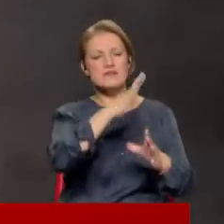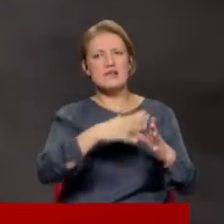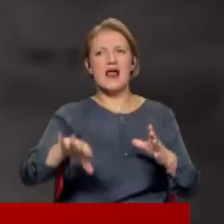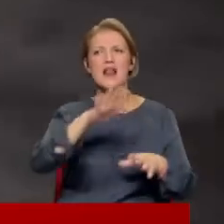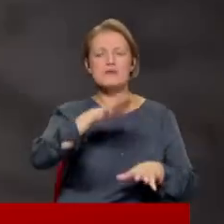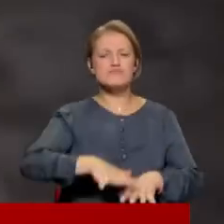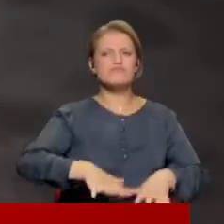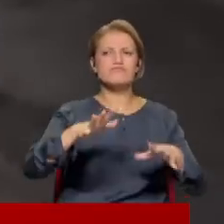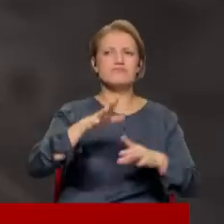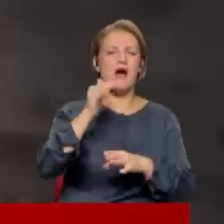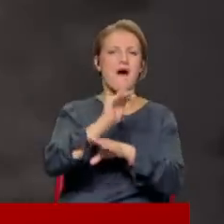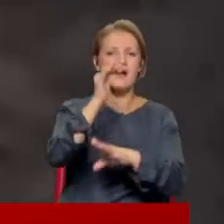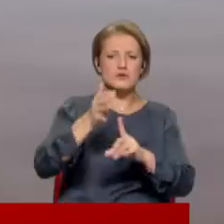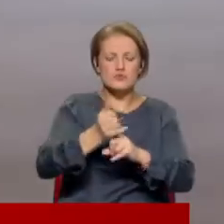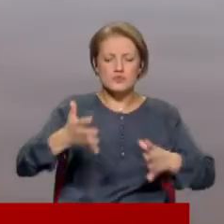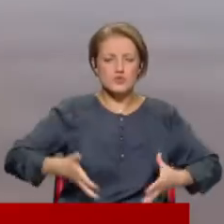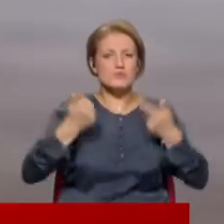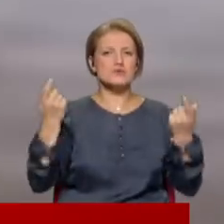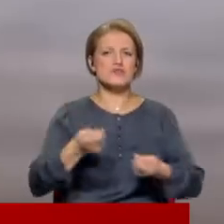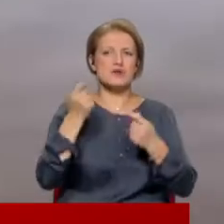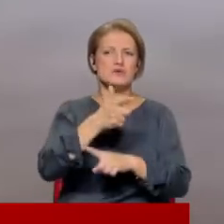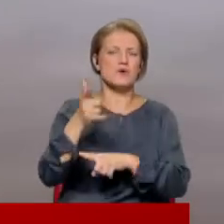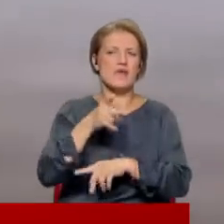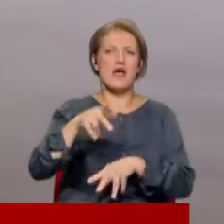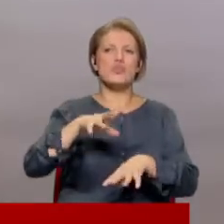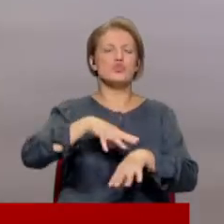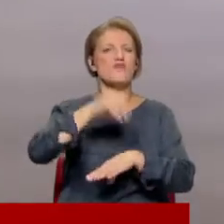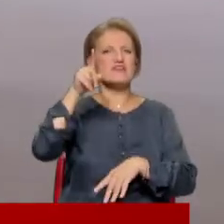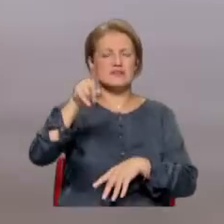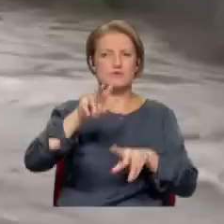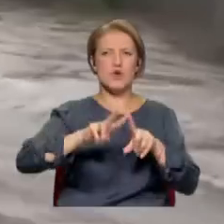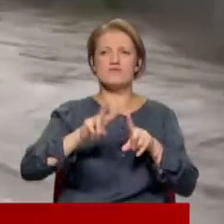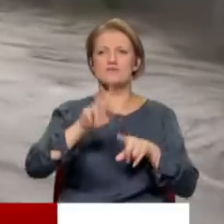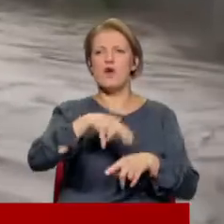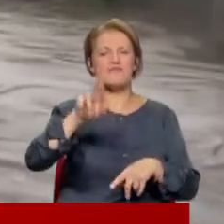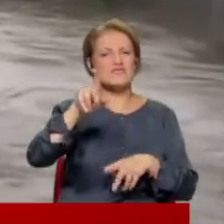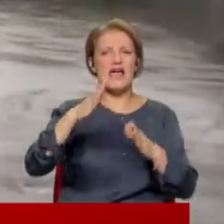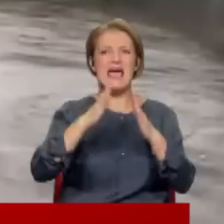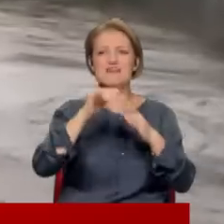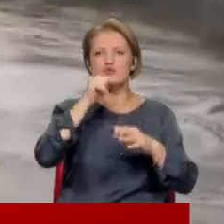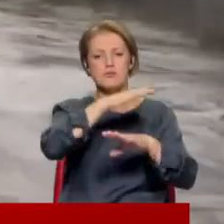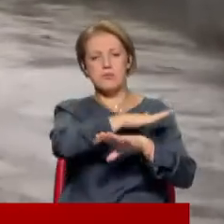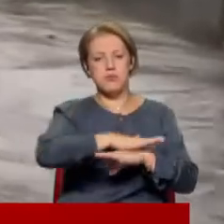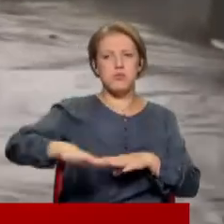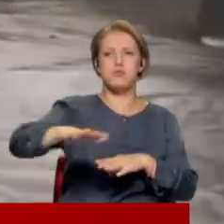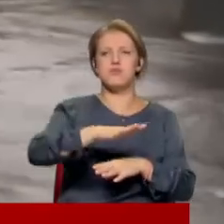tutunma mücadelesi kameralara böyle yansıdı. Norveç'te ise evler suyun içinde sürüklendi.